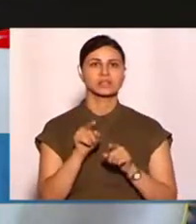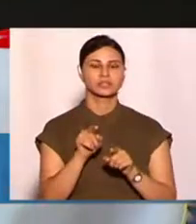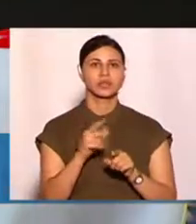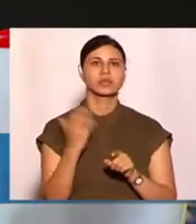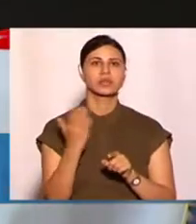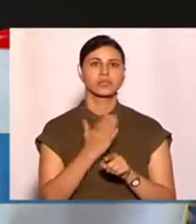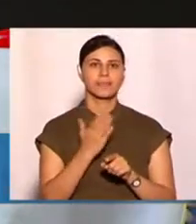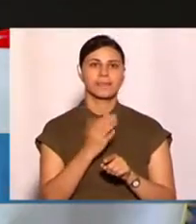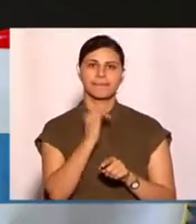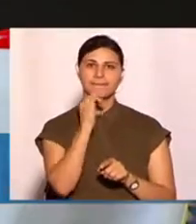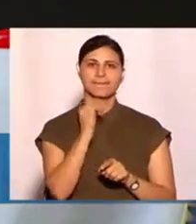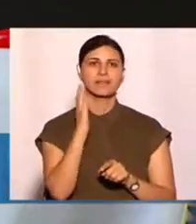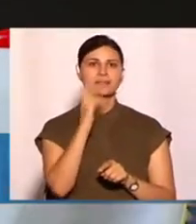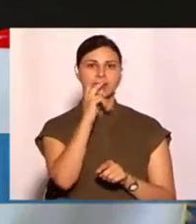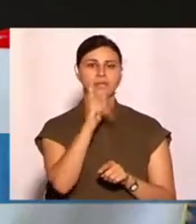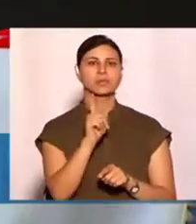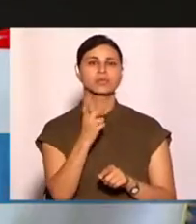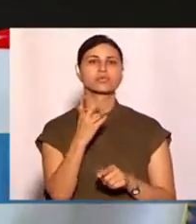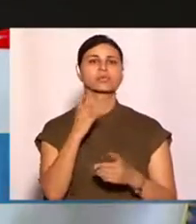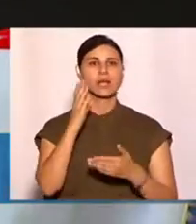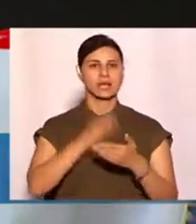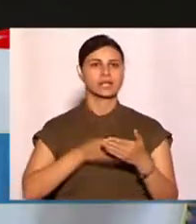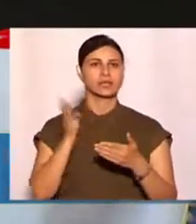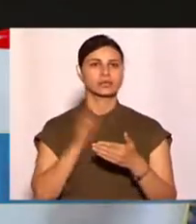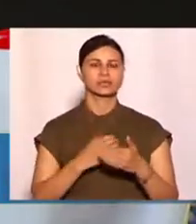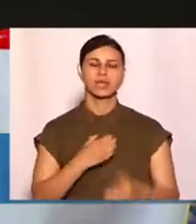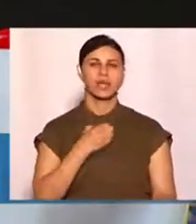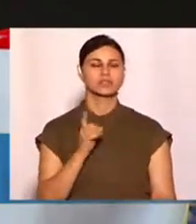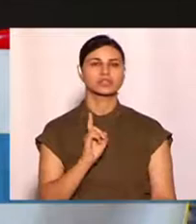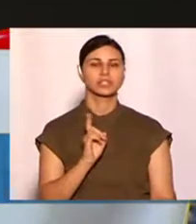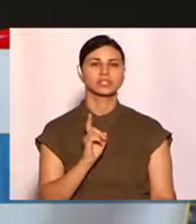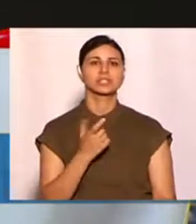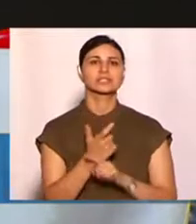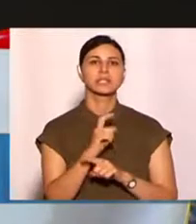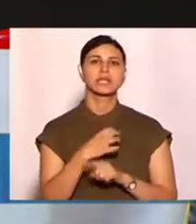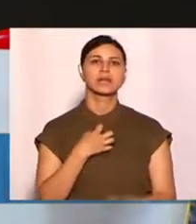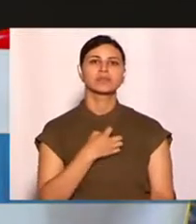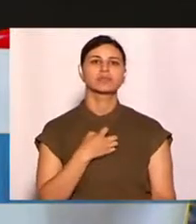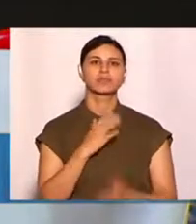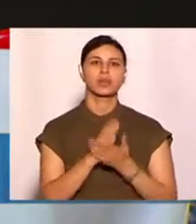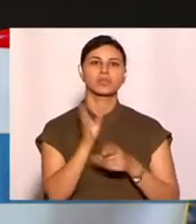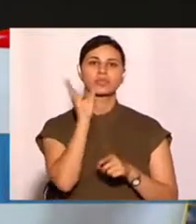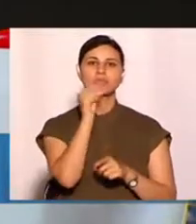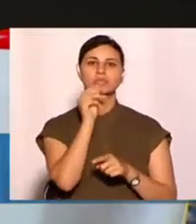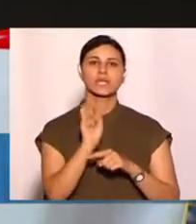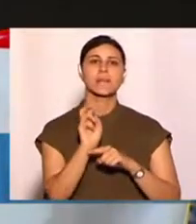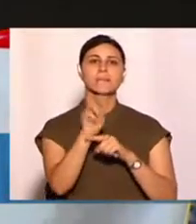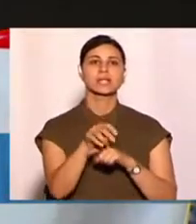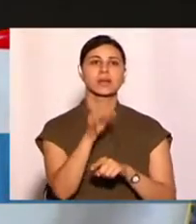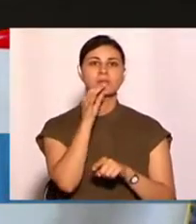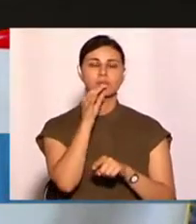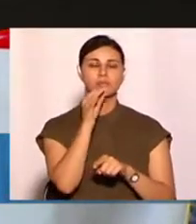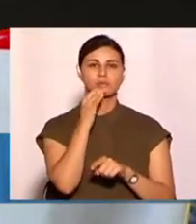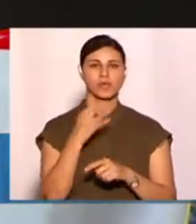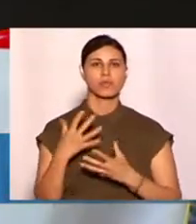უჯრედები, რომელიც ვთქვათ ვერ იქნა დანახული, რომ განადგურდეს უჯრედები. არ შეგეშინდეთ. ძალიან მნიშვნელოვანია, როდესაც მიდიხართ სანამ დაიწყებ